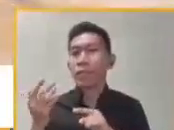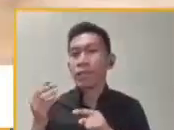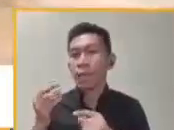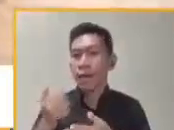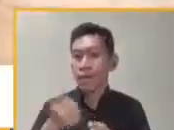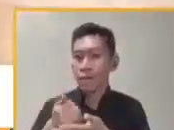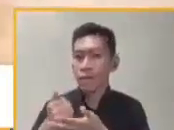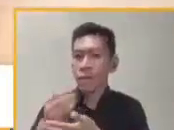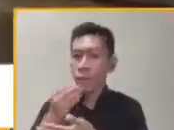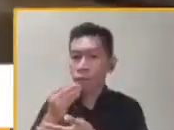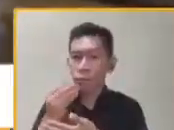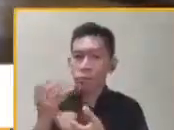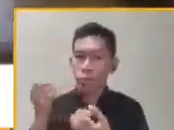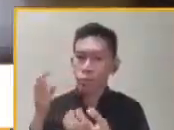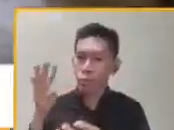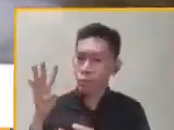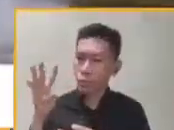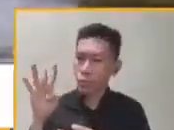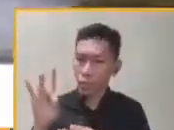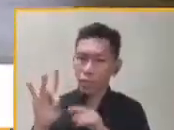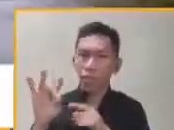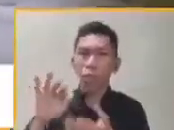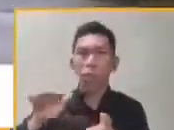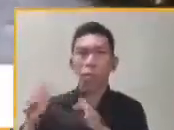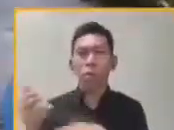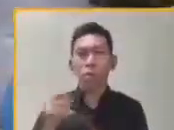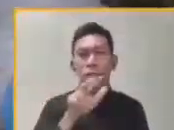ang nasawi sa Hurricane Otis habang 36 ang nawawala.